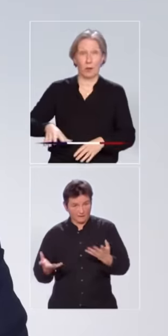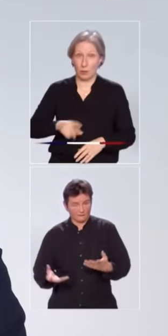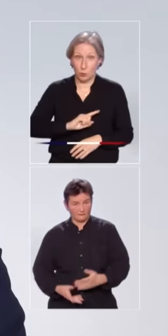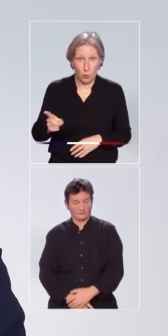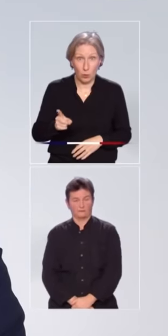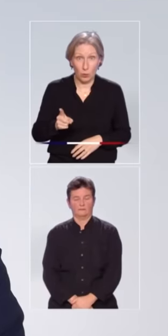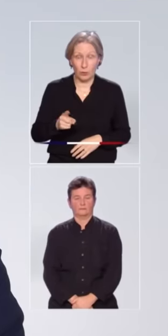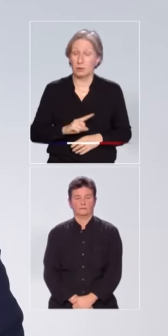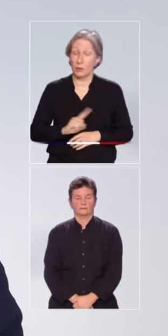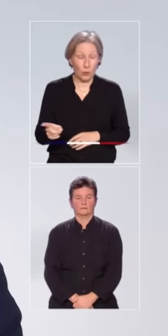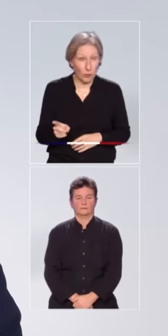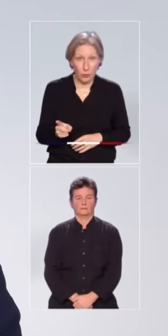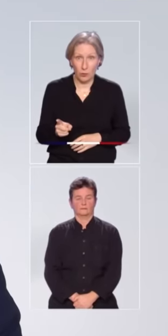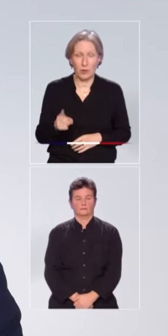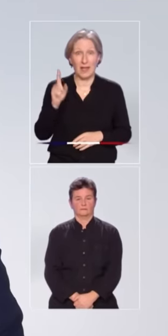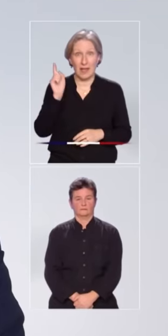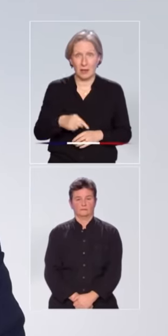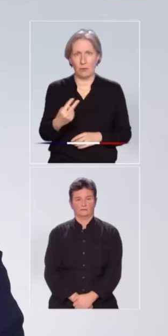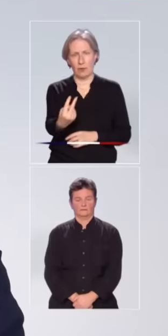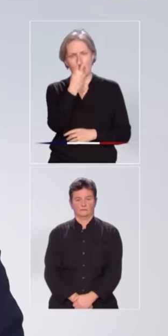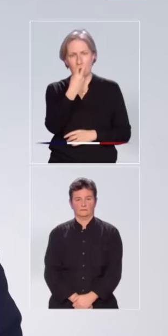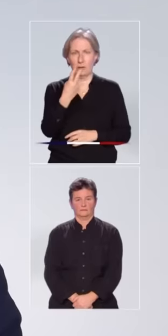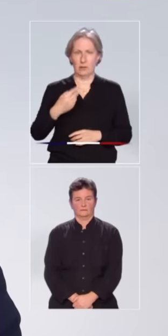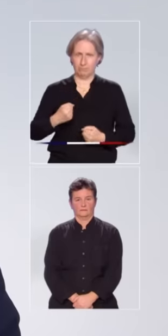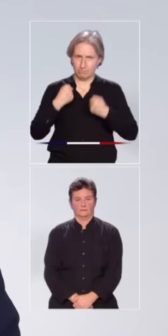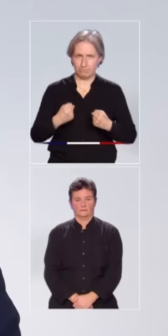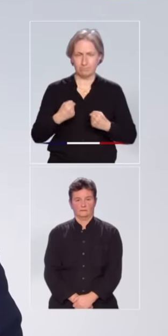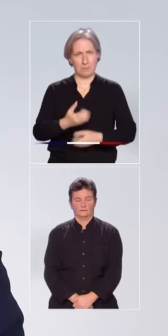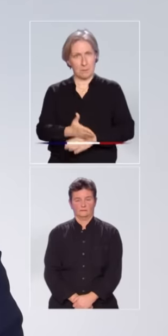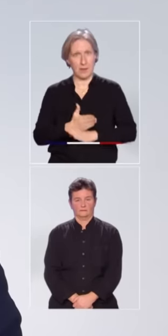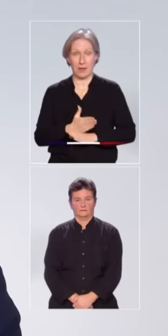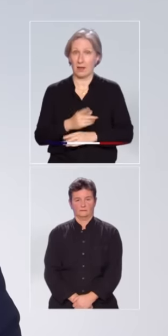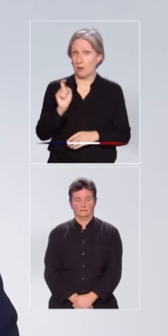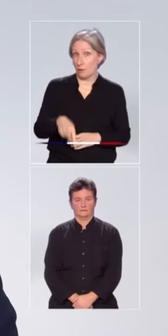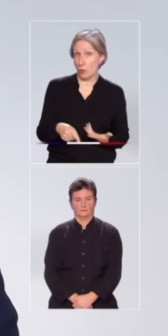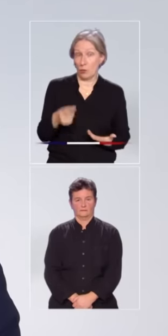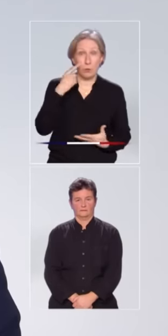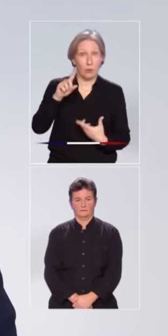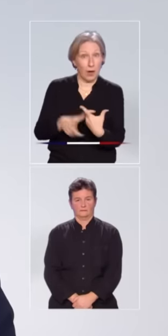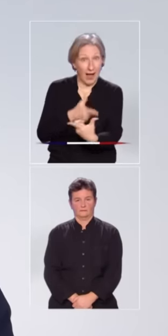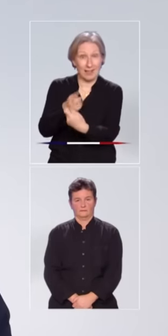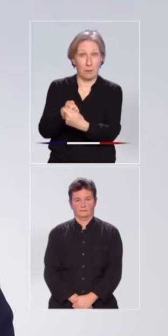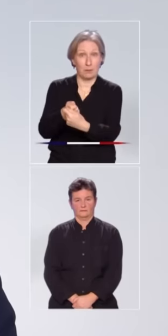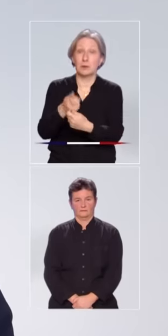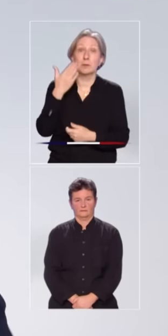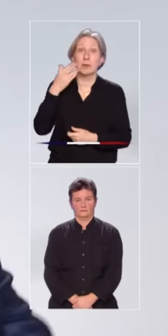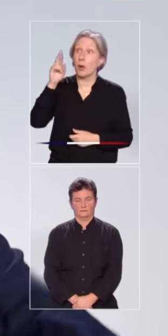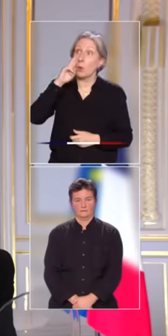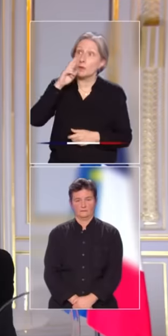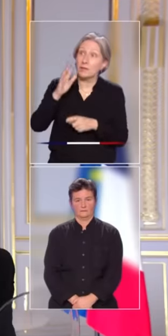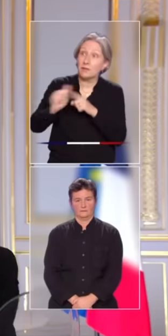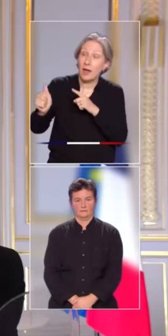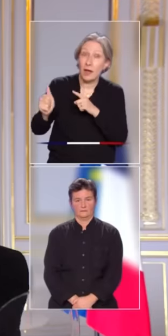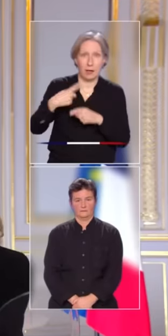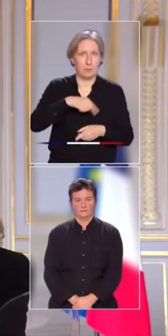non. C'est d'être crédible, d'être fort et prêt pour nous adapter au choix que la Russie ferait. Et donc